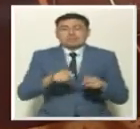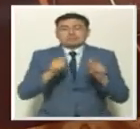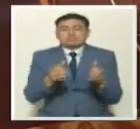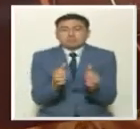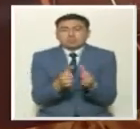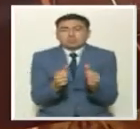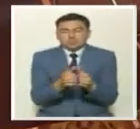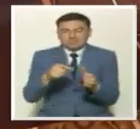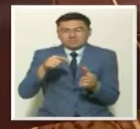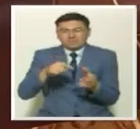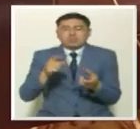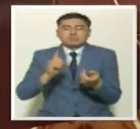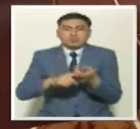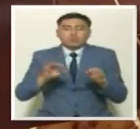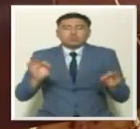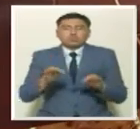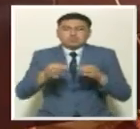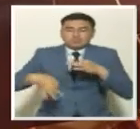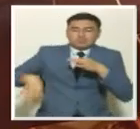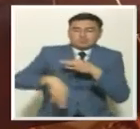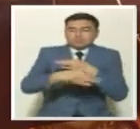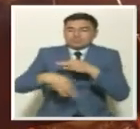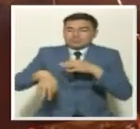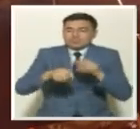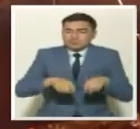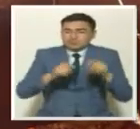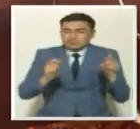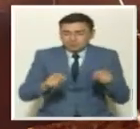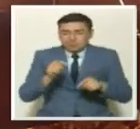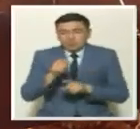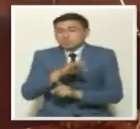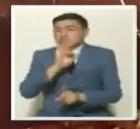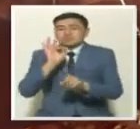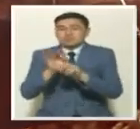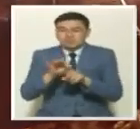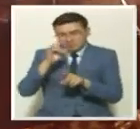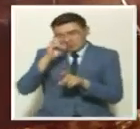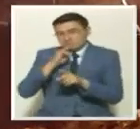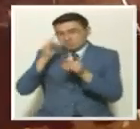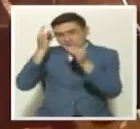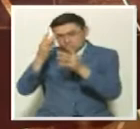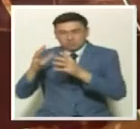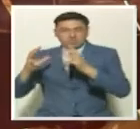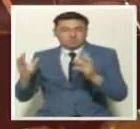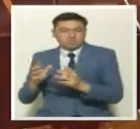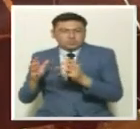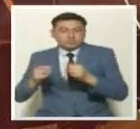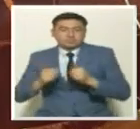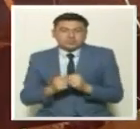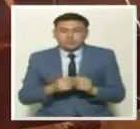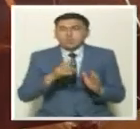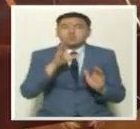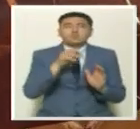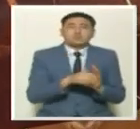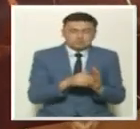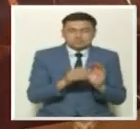композиторларының, оған қоса әлем өнерпаздарының мұрасын насихаттап болашаққа жеткізу. Ансамбль құрамында 4 өнерпаз бар. Олар Құрманғазы атындағы